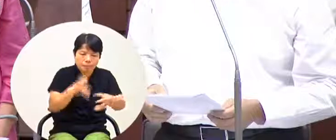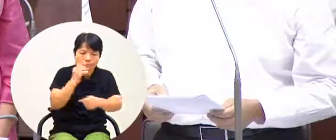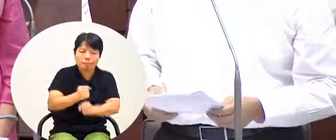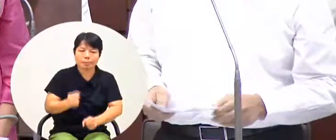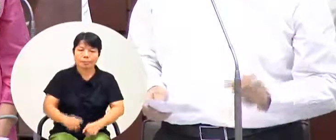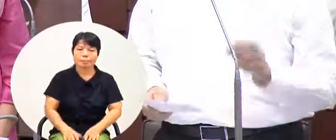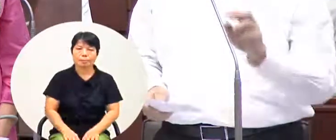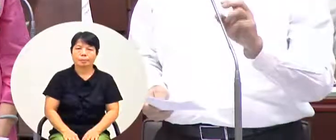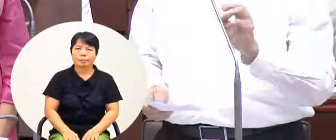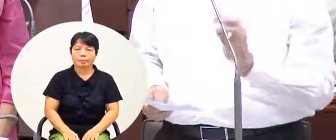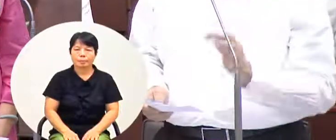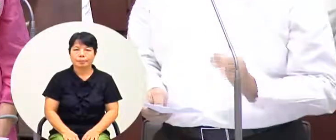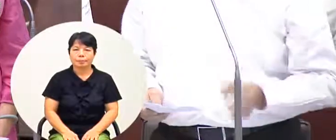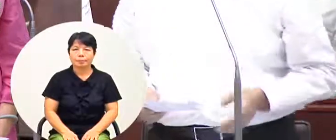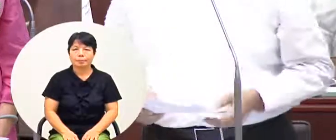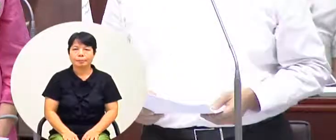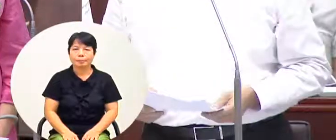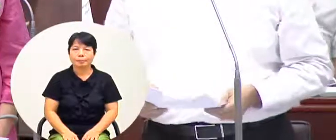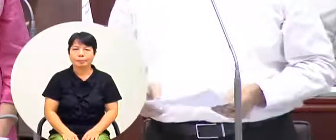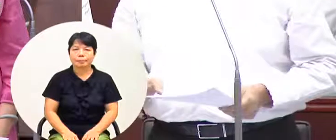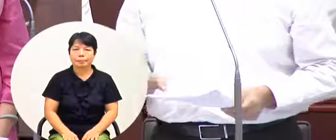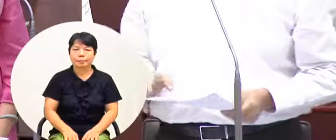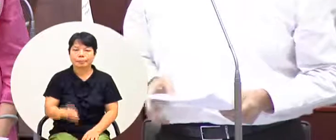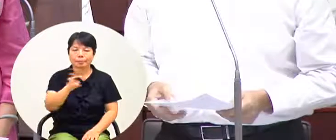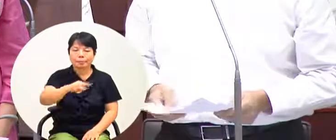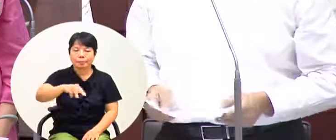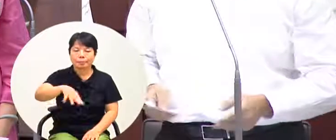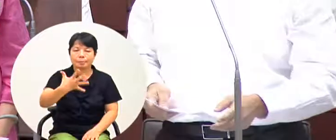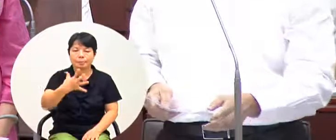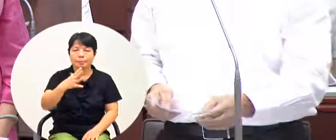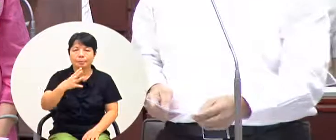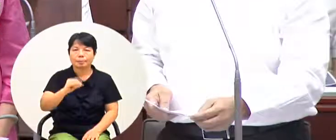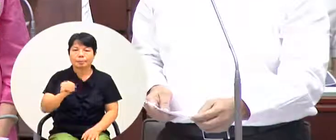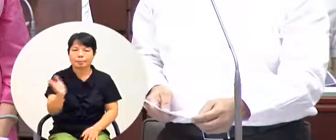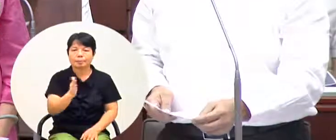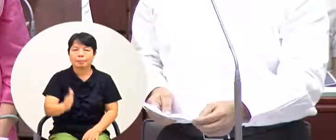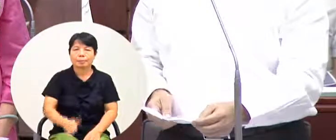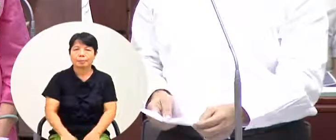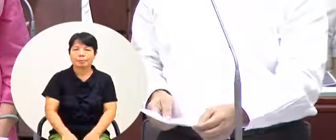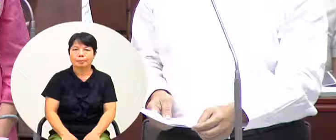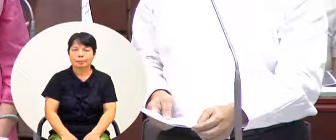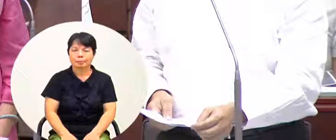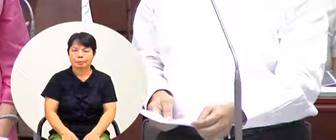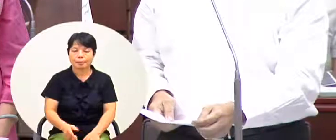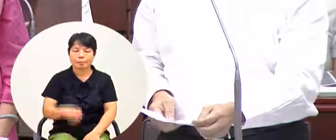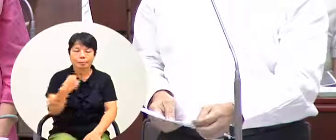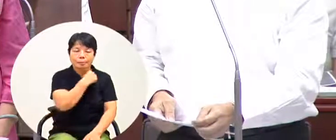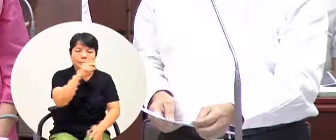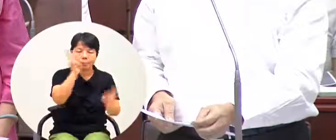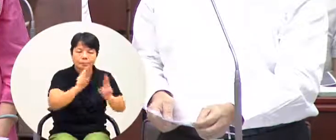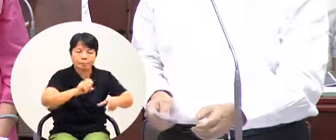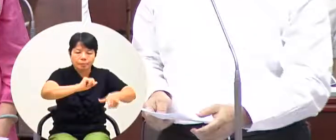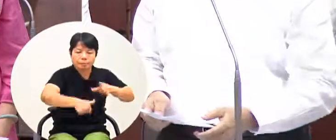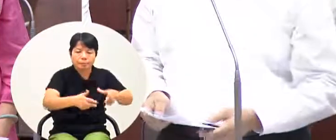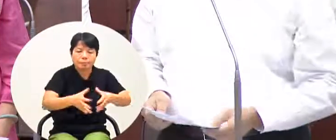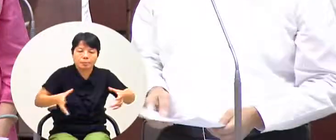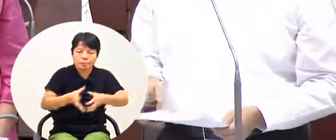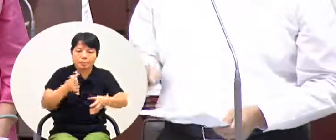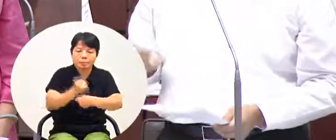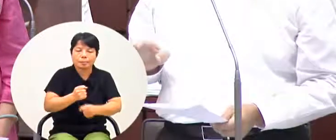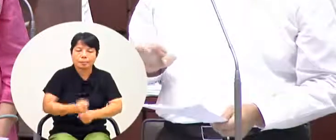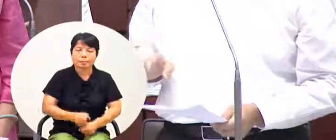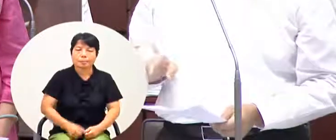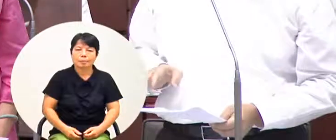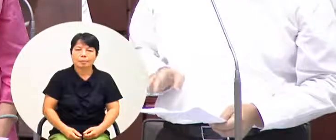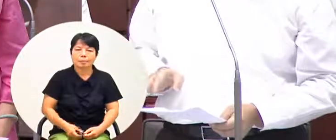超3500没有关系吼。那我们会跟台电来合作，这个各负担50%。那但是哈，